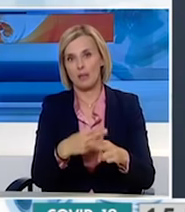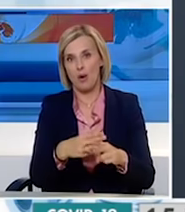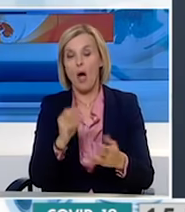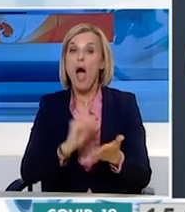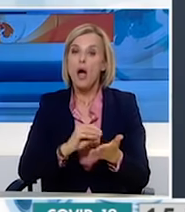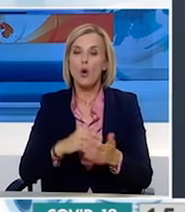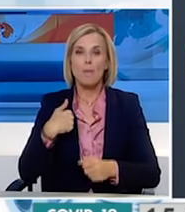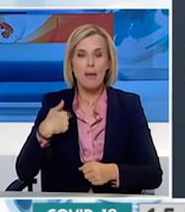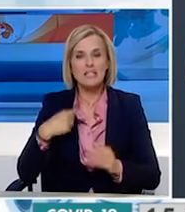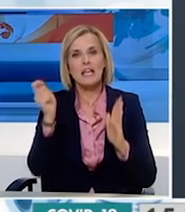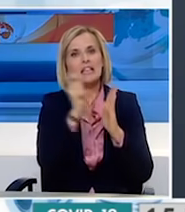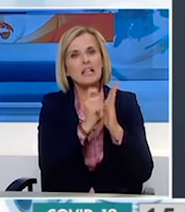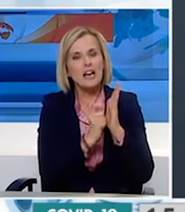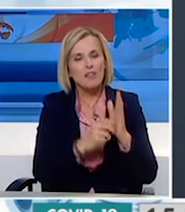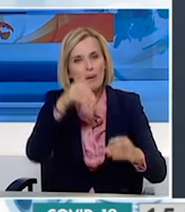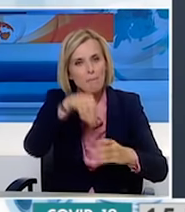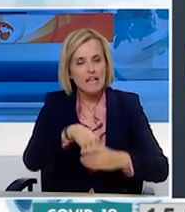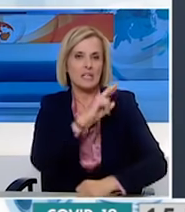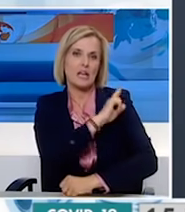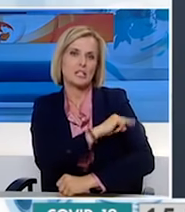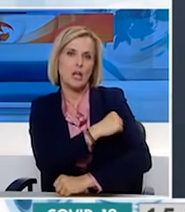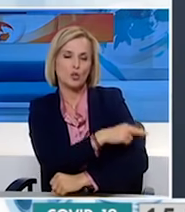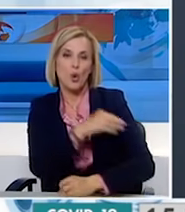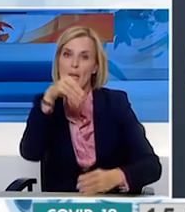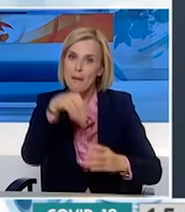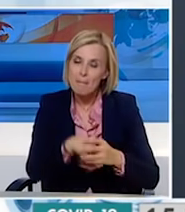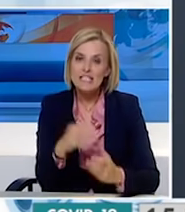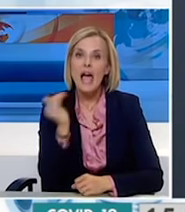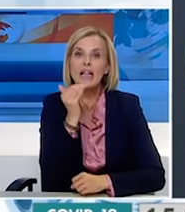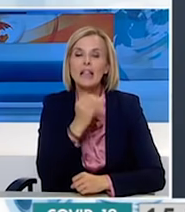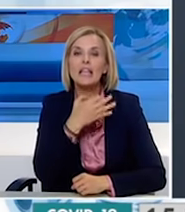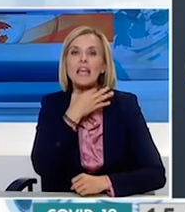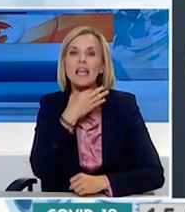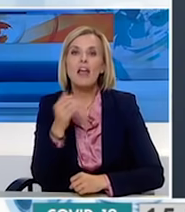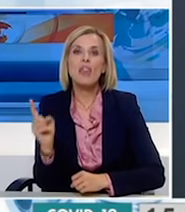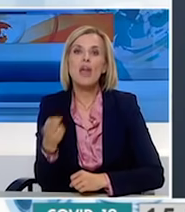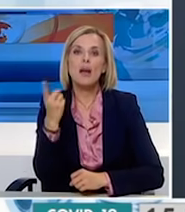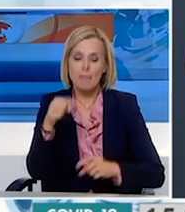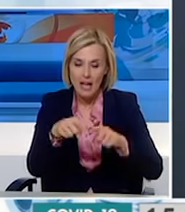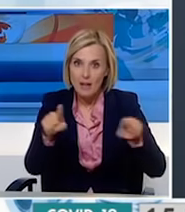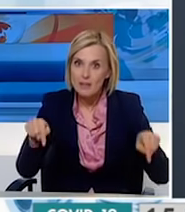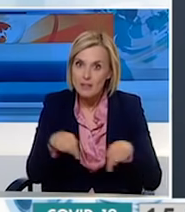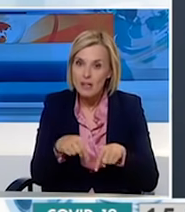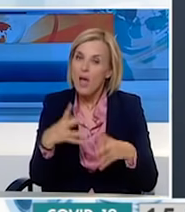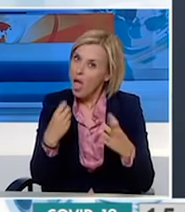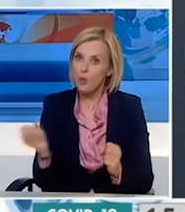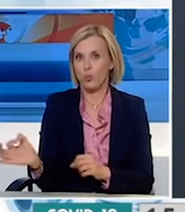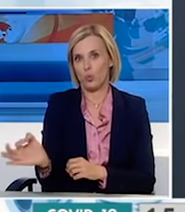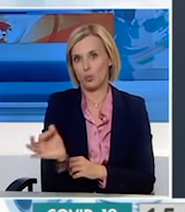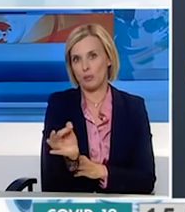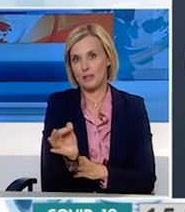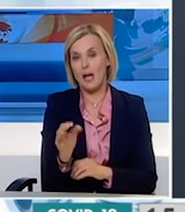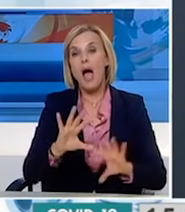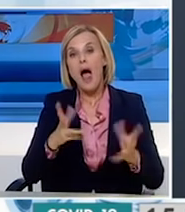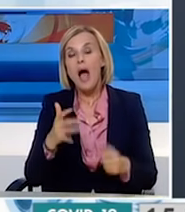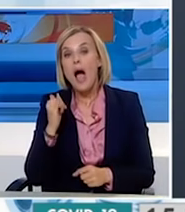των περιστατικών που καταγράφουμε, τον αναπαραγωγικό ρυθμό της επιδημίας, και οι άλλοι είναι παράμετροι που λαμβάνονται υπόψη, αλλά ακόμα κανείς στον κόσμο